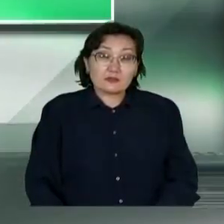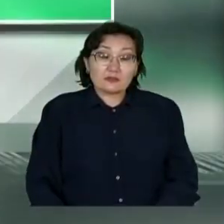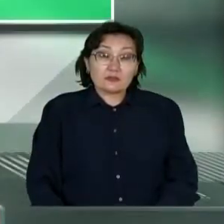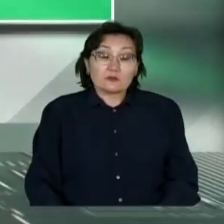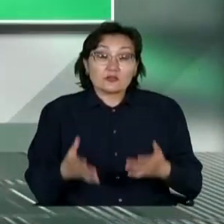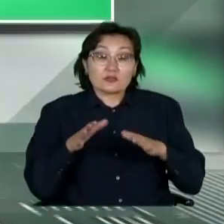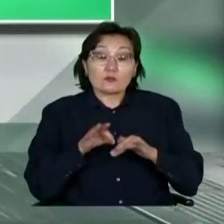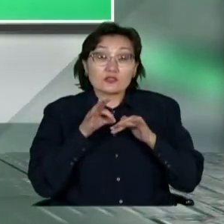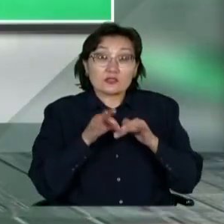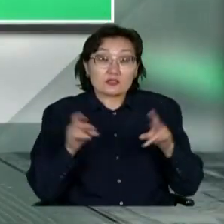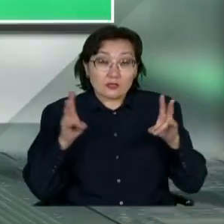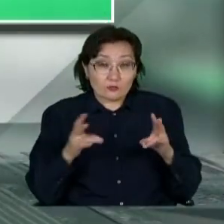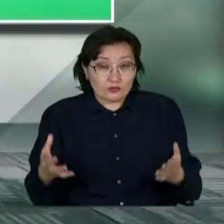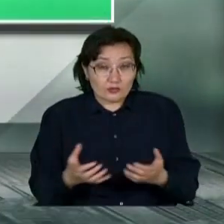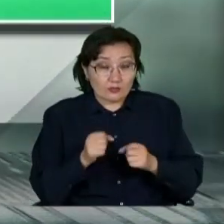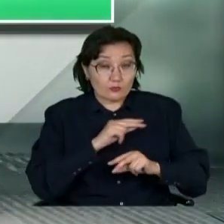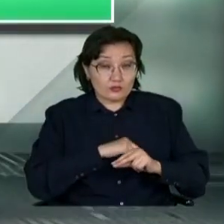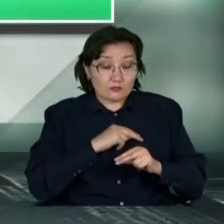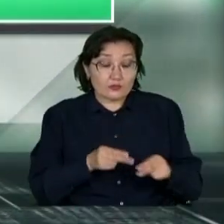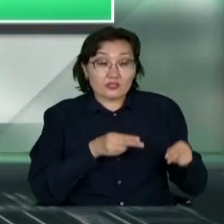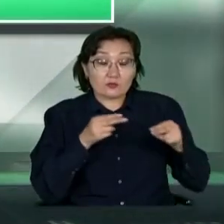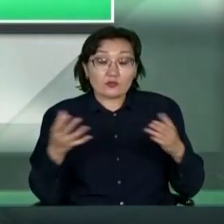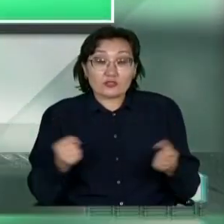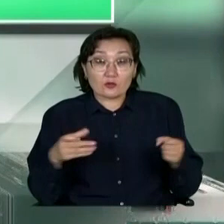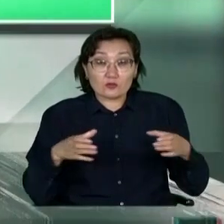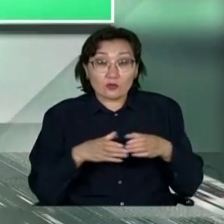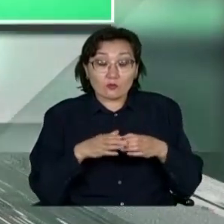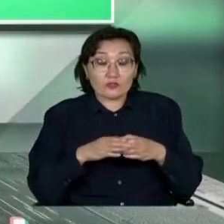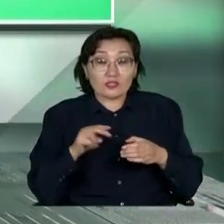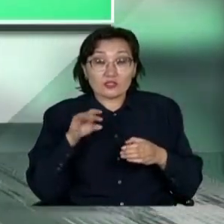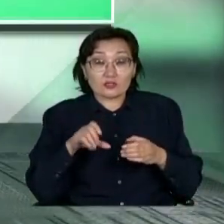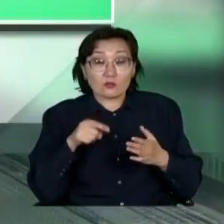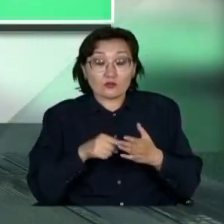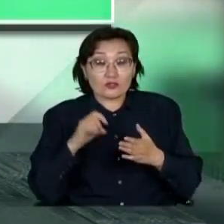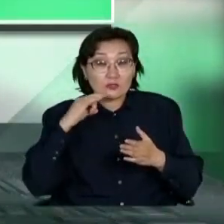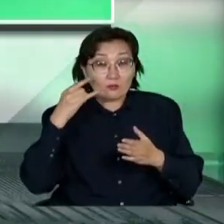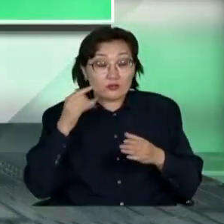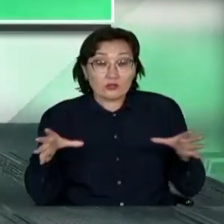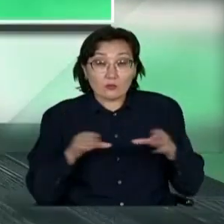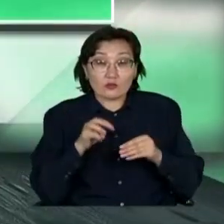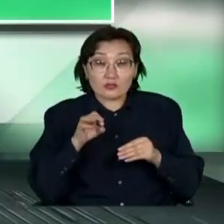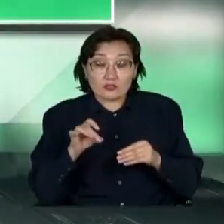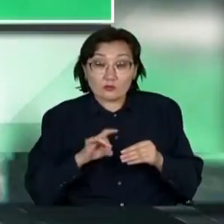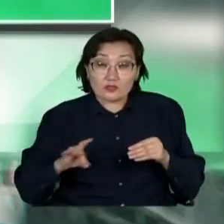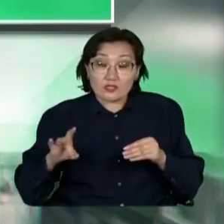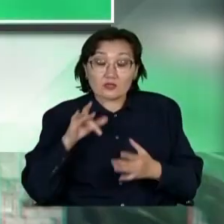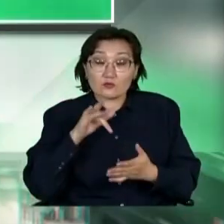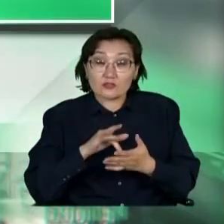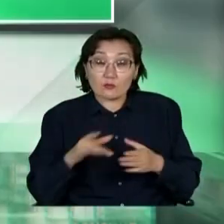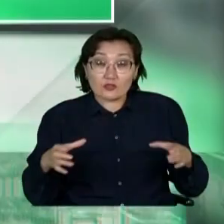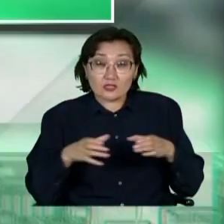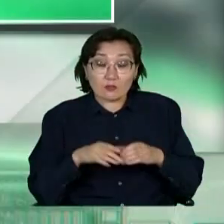На место проведения аварийно-спасательных работ прибыли спасатели ДЧС Павлодарской области, которые совместно с ТОО «Республиканский центральный